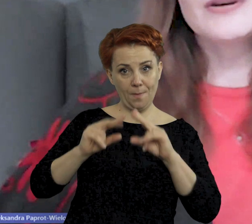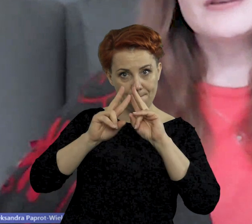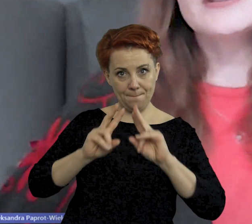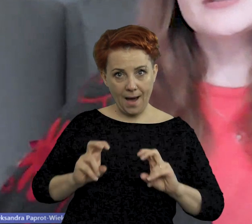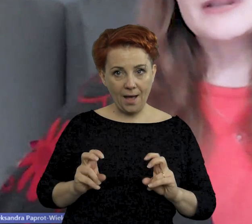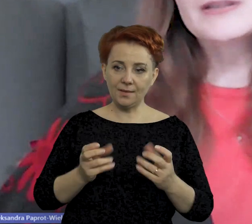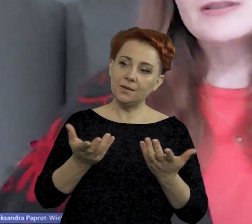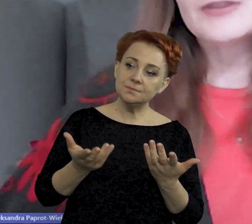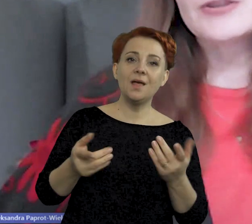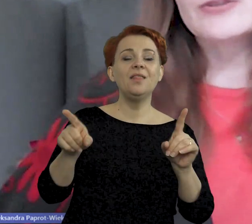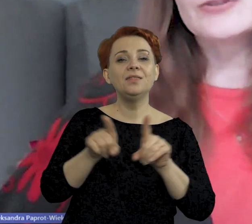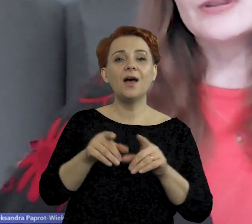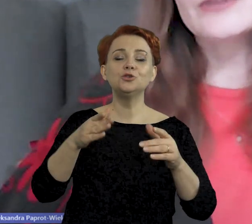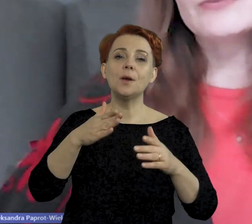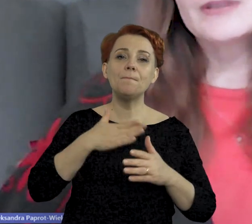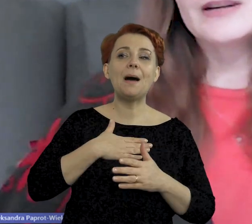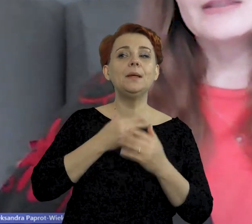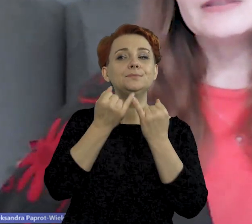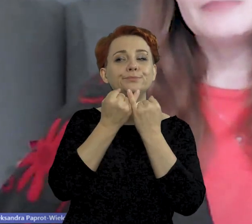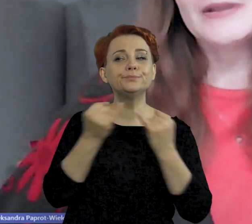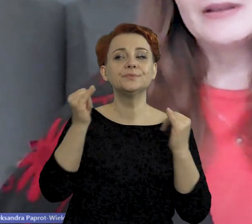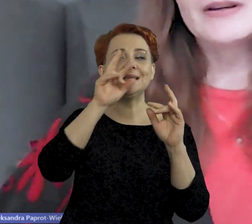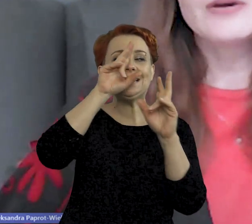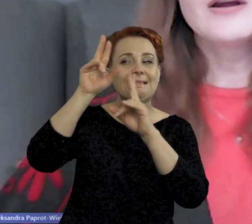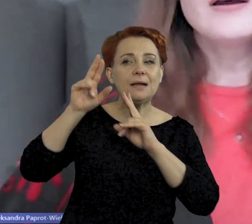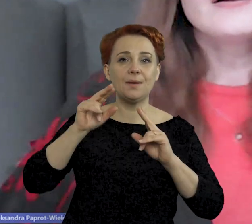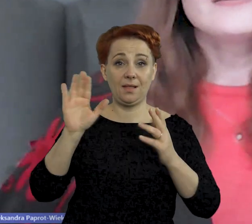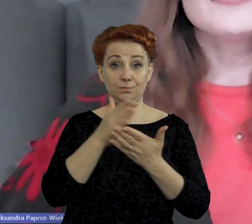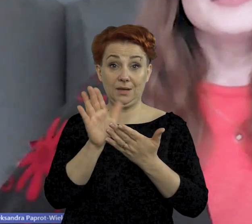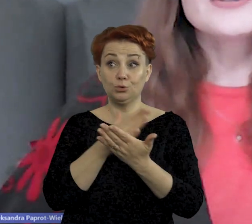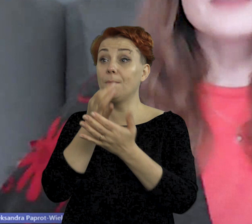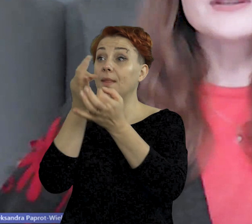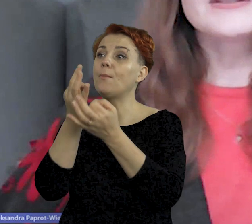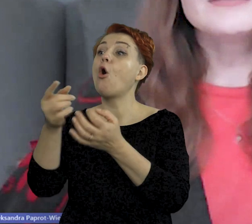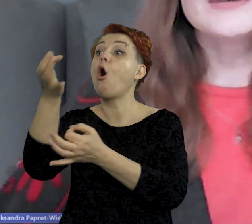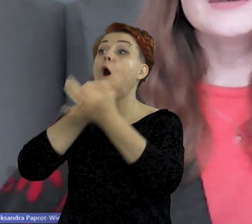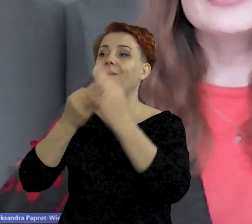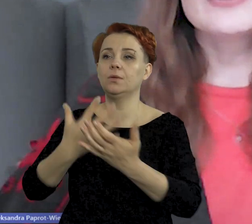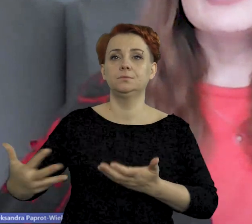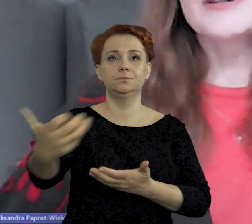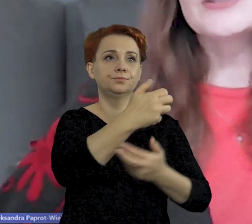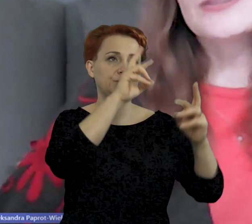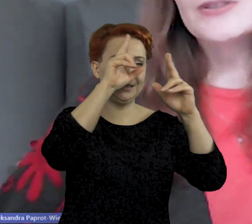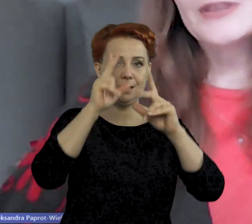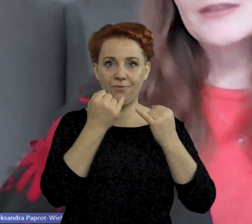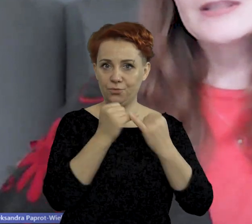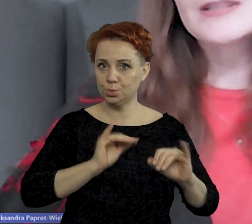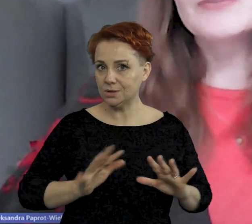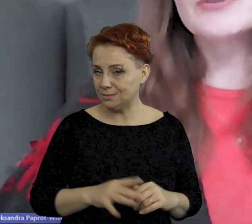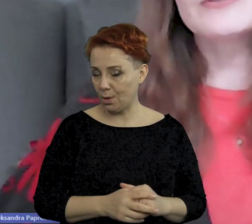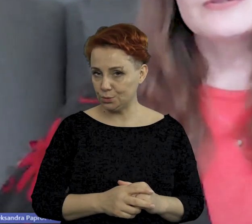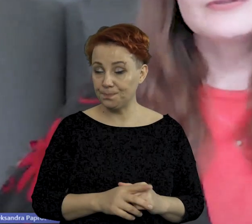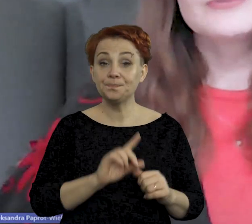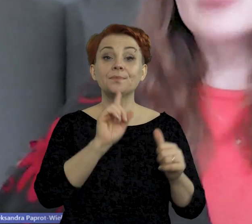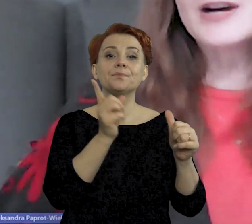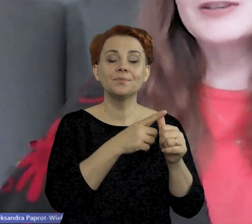szerokie pole interpretacyjne, jeśli chodzi o tak uzyskany materiał. W pierwszej fazie wywiadu rolą badacza jest właśnie, tak jak wskazałam,